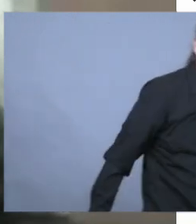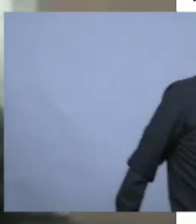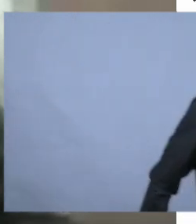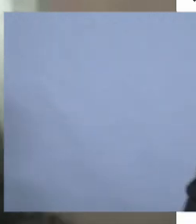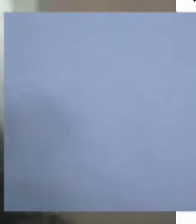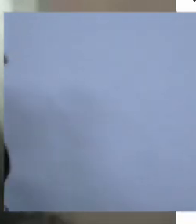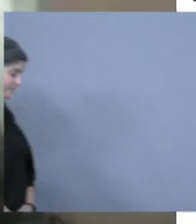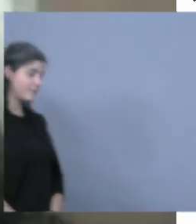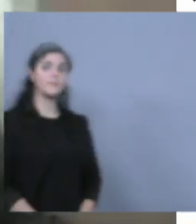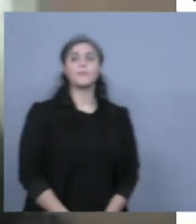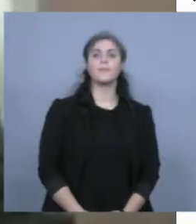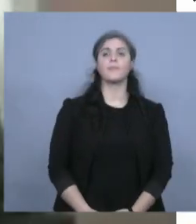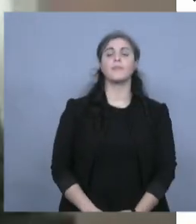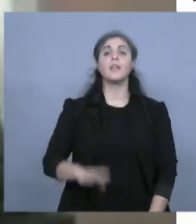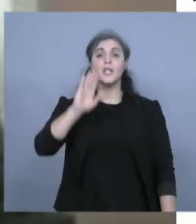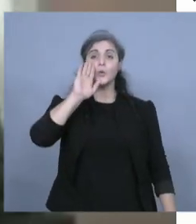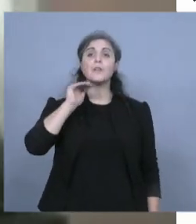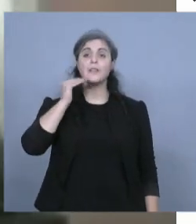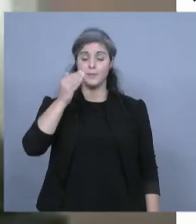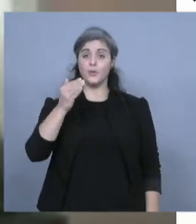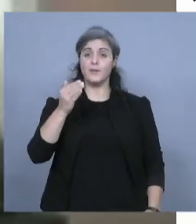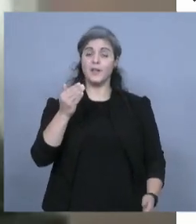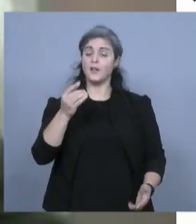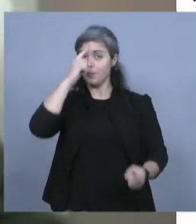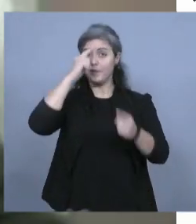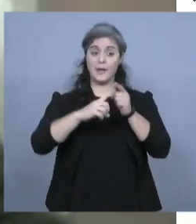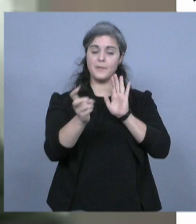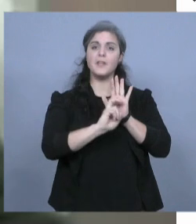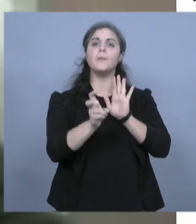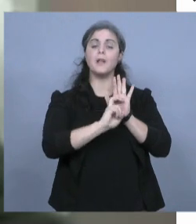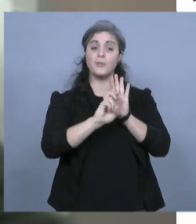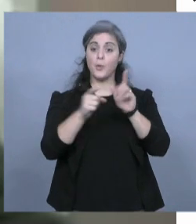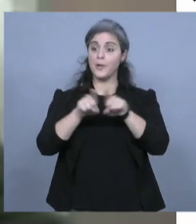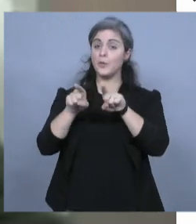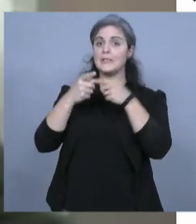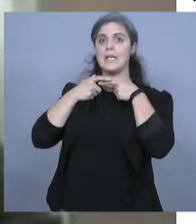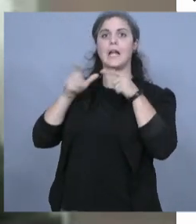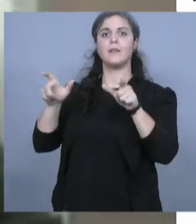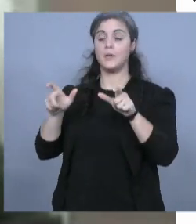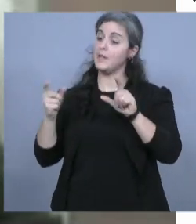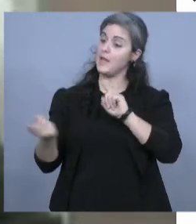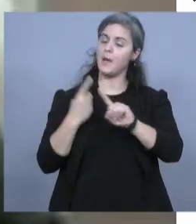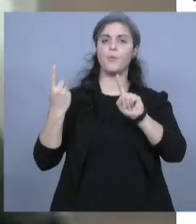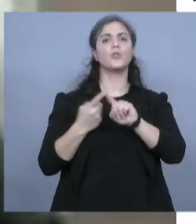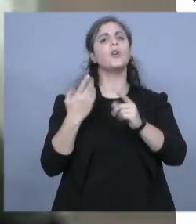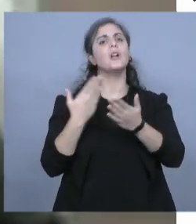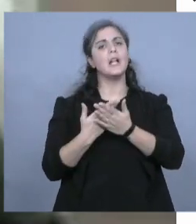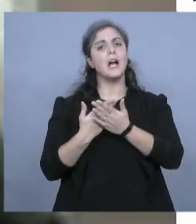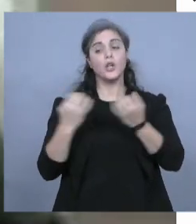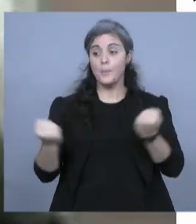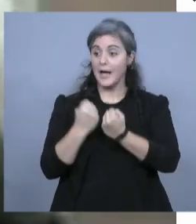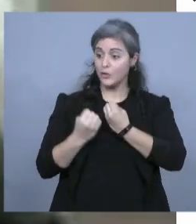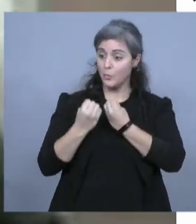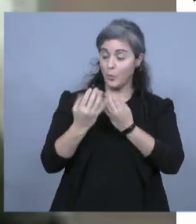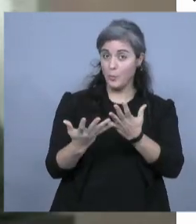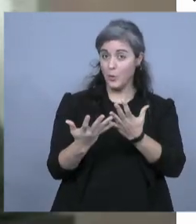C'est pas pour rien d'ailleurs qu'une très grande place est accordée au sujet des déplacements et de l'accessibilité des espaces, 5 des 8 actions décrites, et